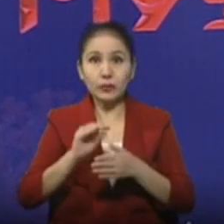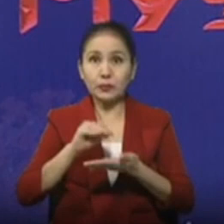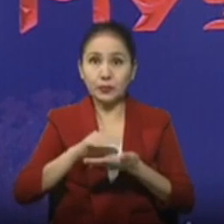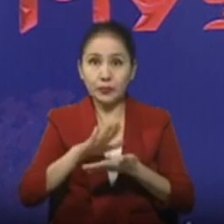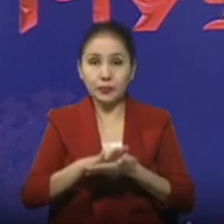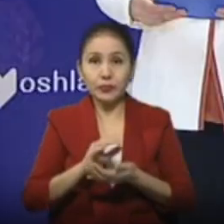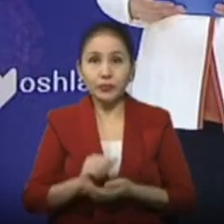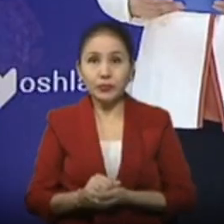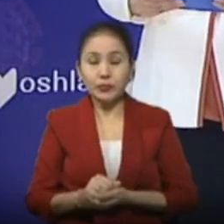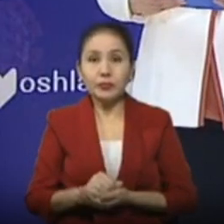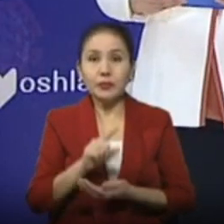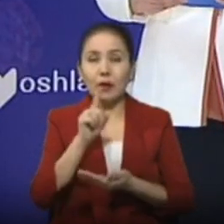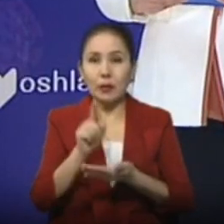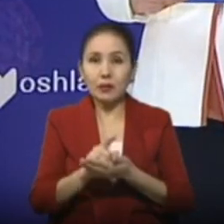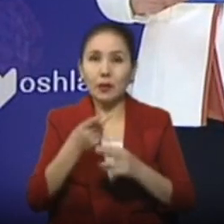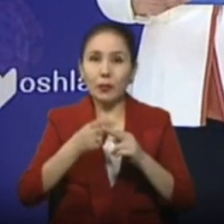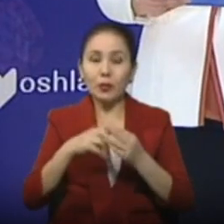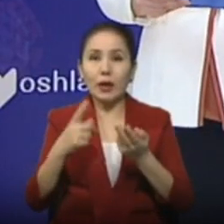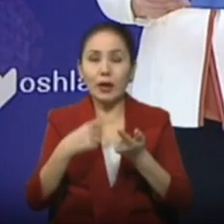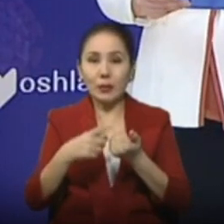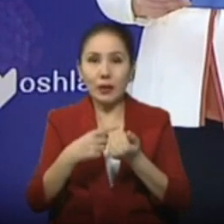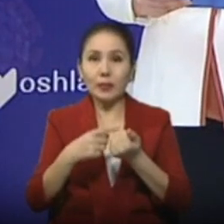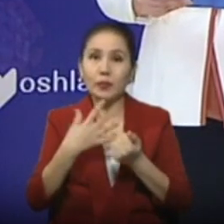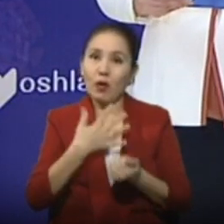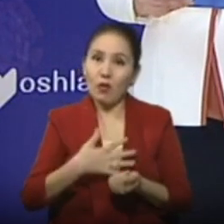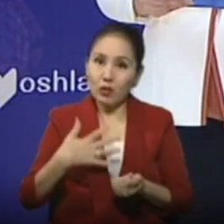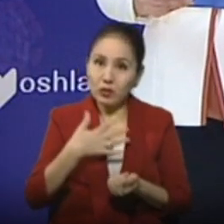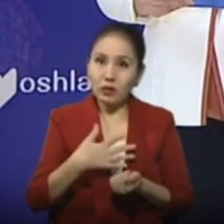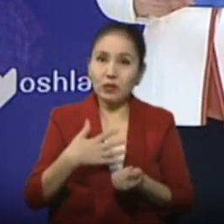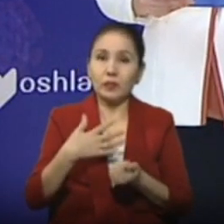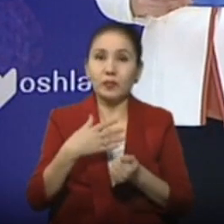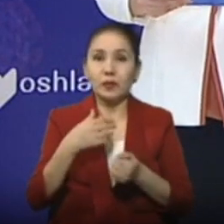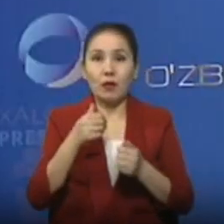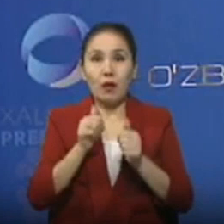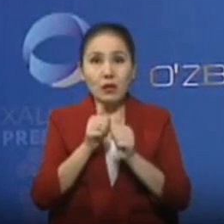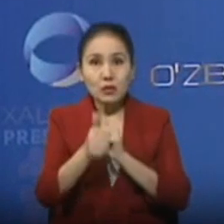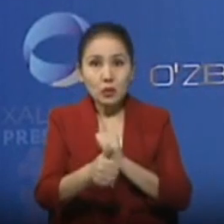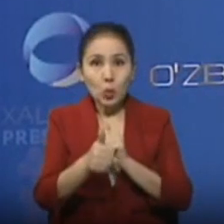baholanmoqda. Albatta, bu raqamlar xavotirli antirekordlar